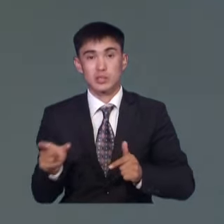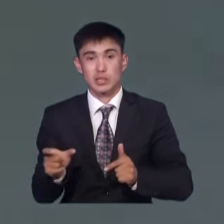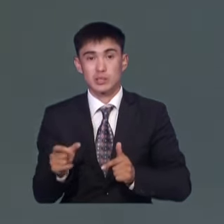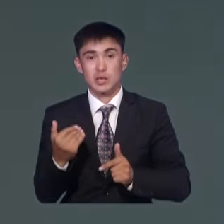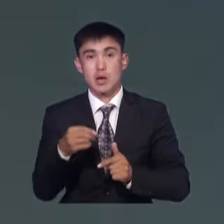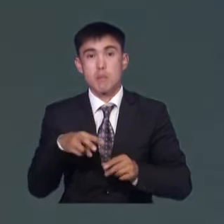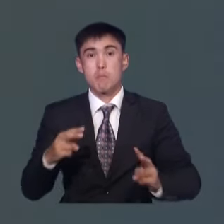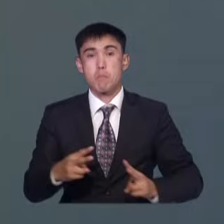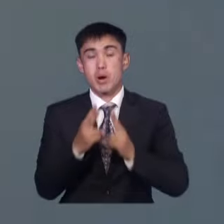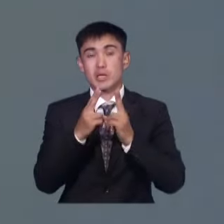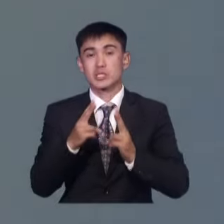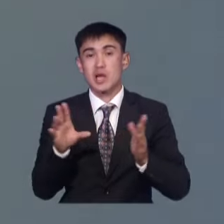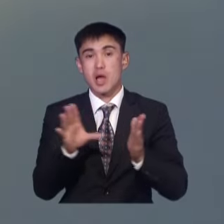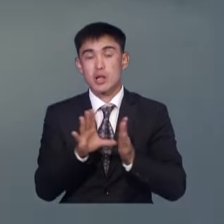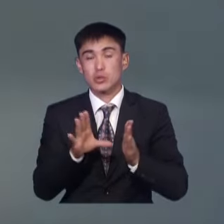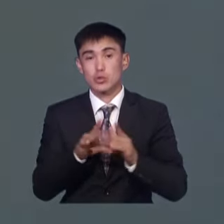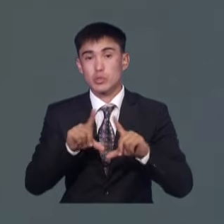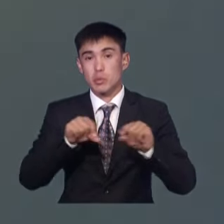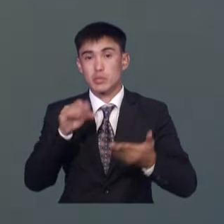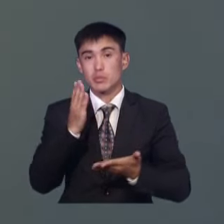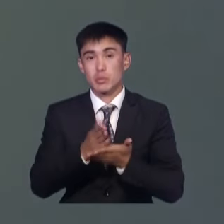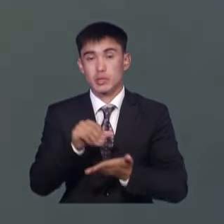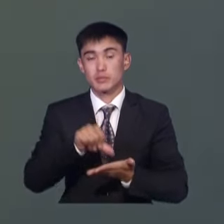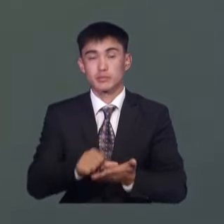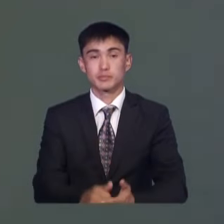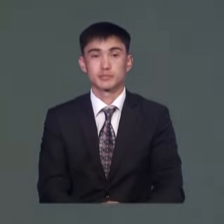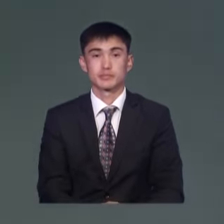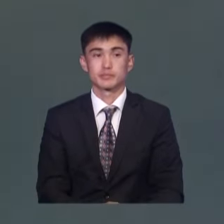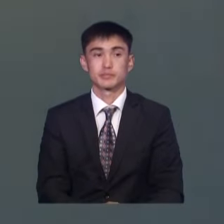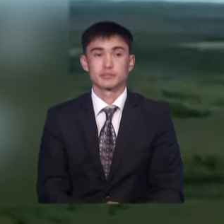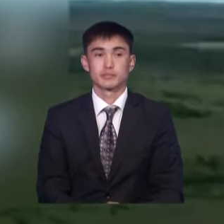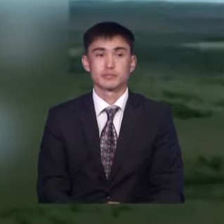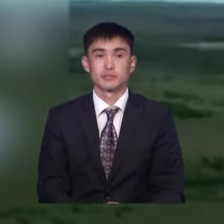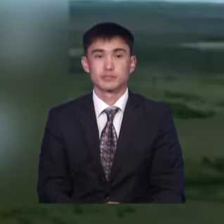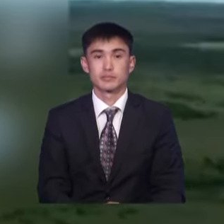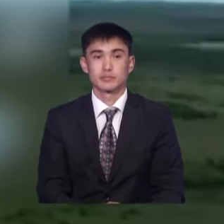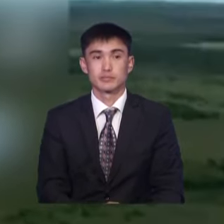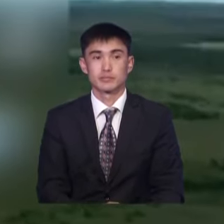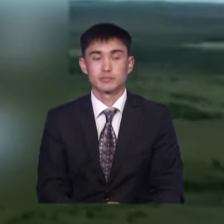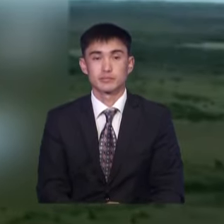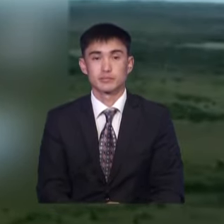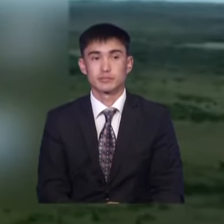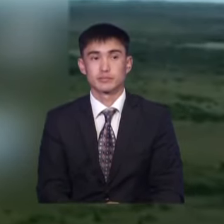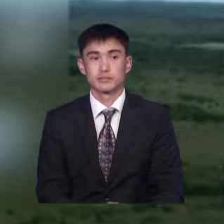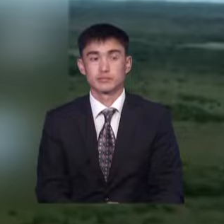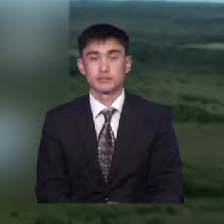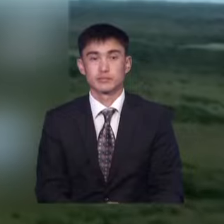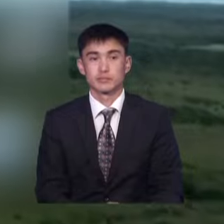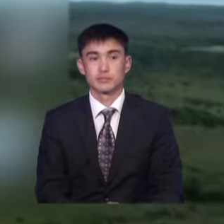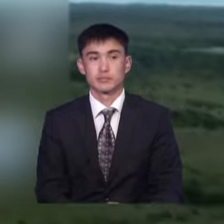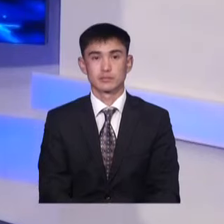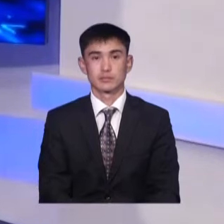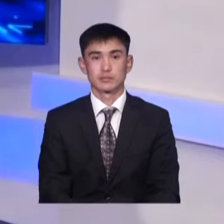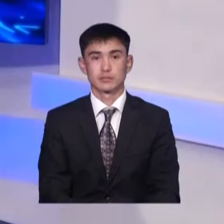қатарында Париж жоғары электроника мектебі бар. Топтаманы ғаламтор ақпараттармен дайындаған Мөлдір Ерікқызы, Жетісу